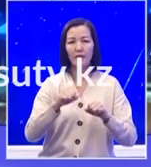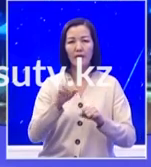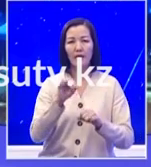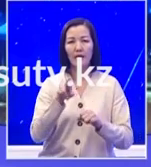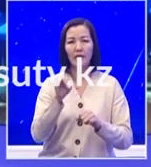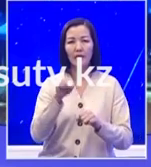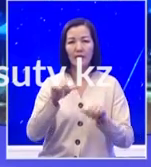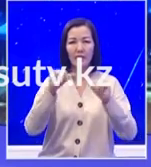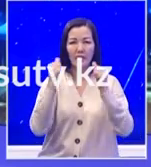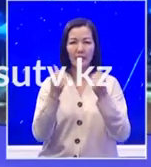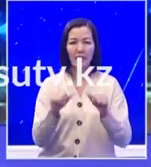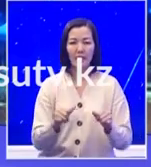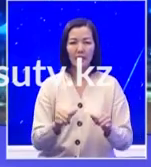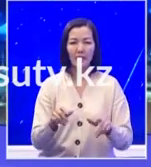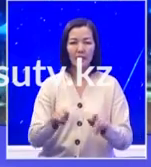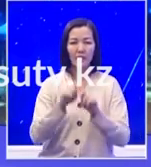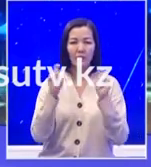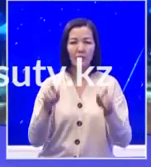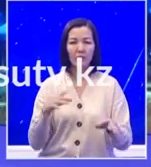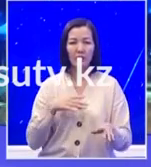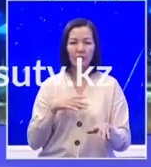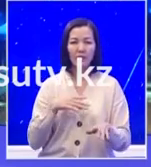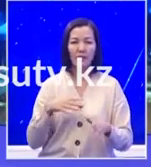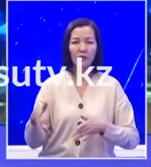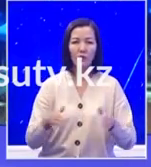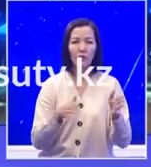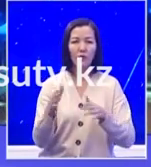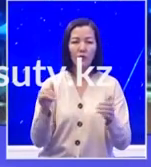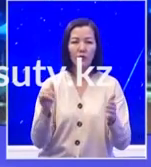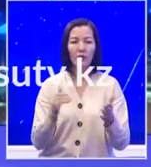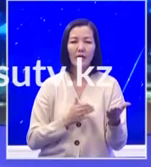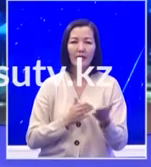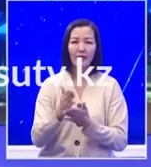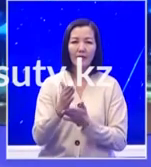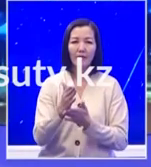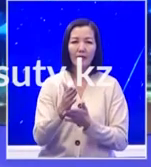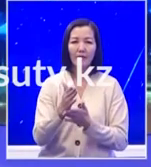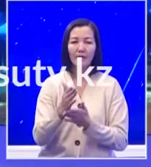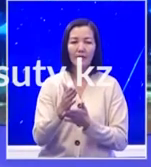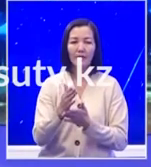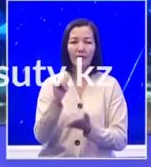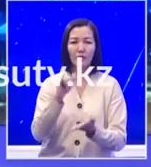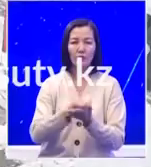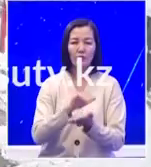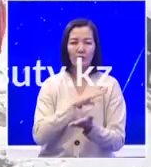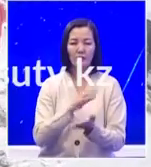Елекеұлына ескерткіш орнатылды. Еңселі Мүсен күре жолдың бойында ауданға кіре берісте мен мұндалап тұр.